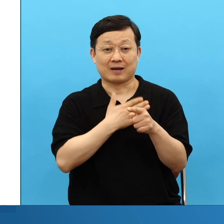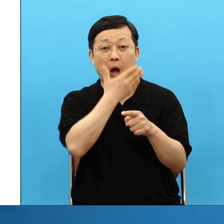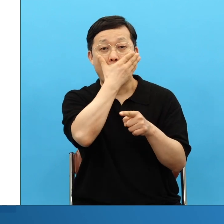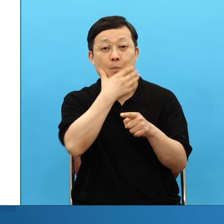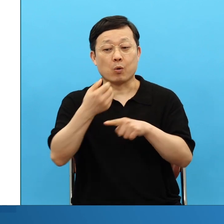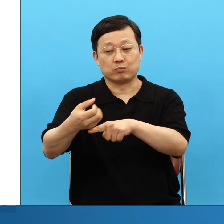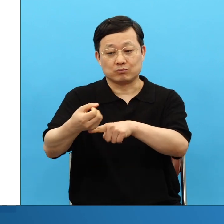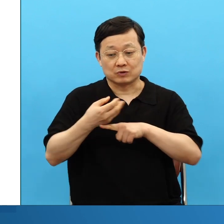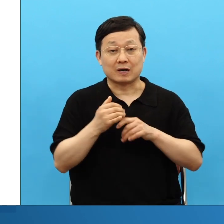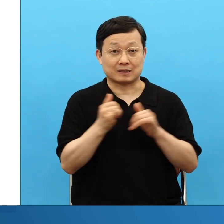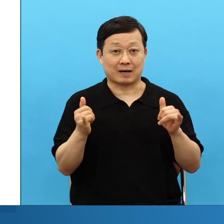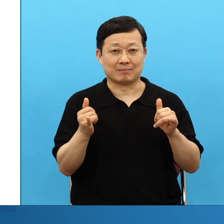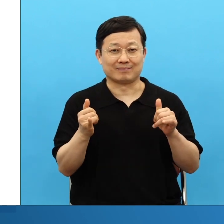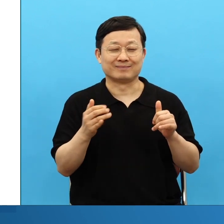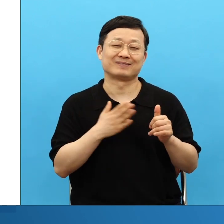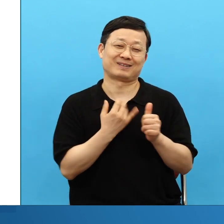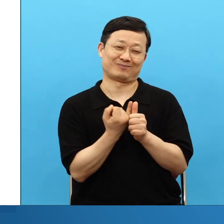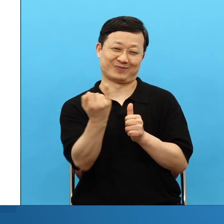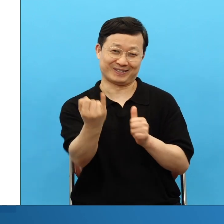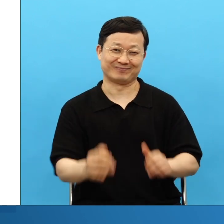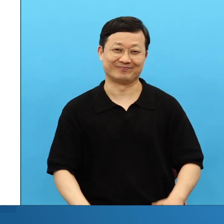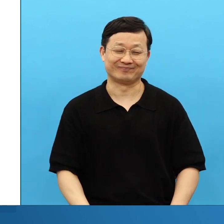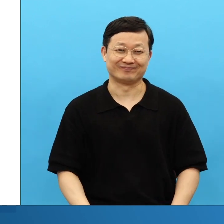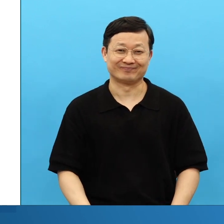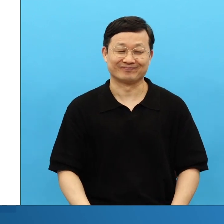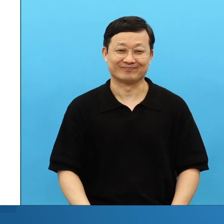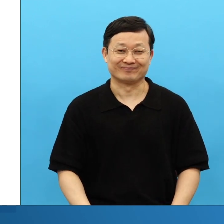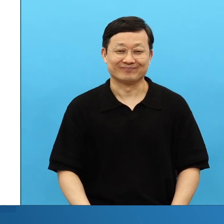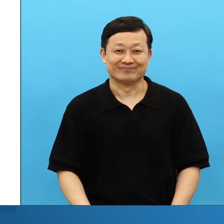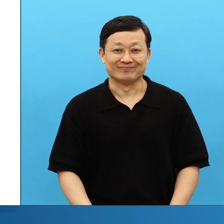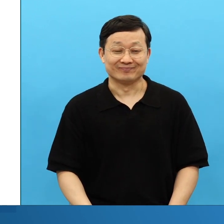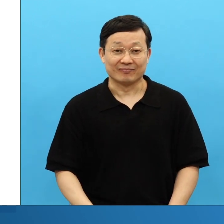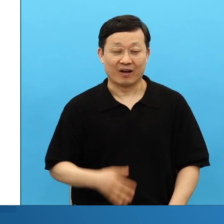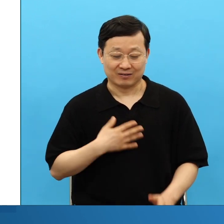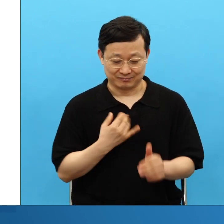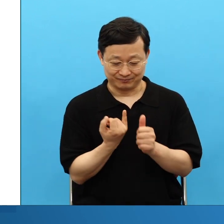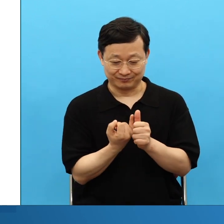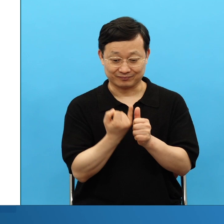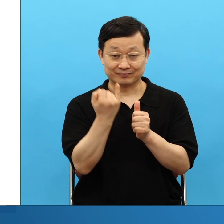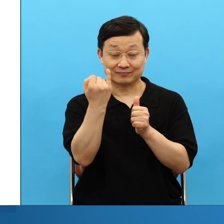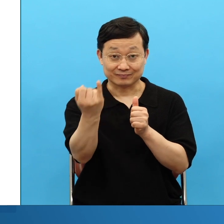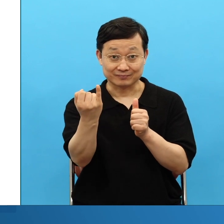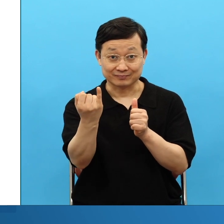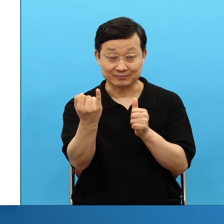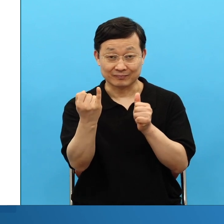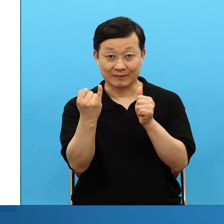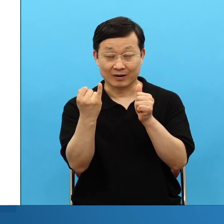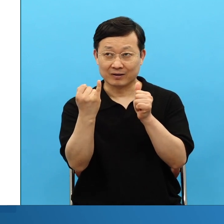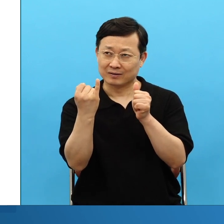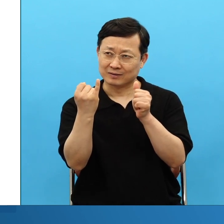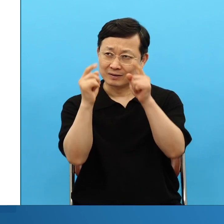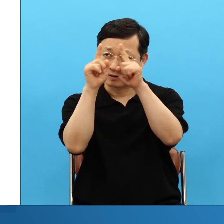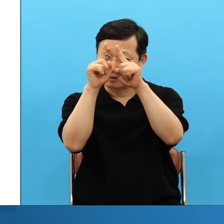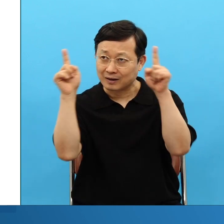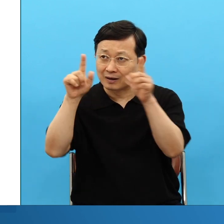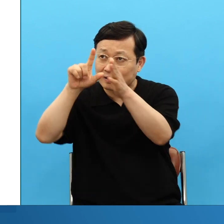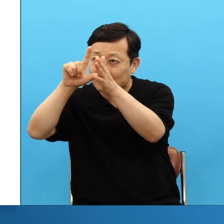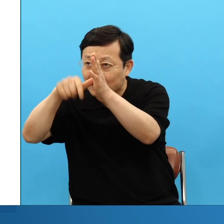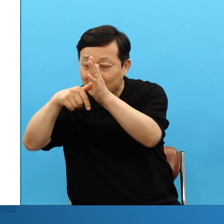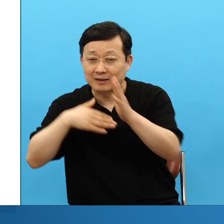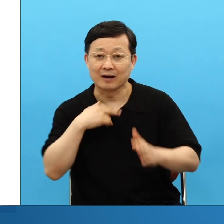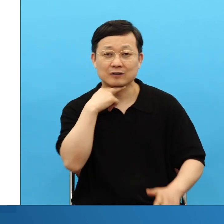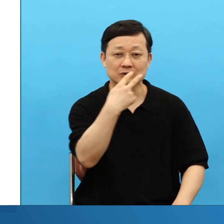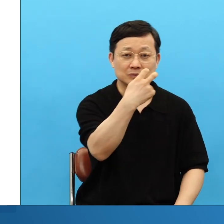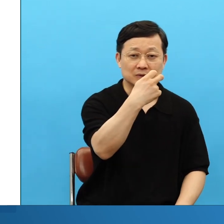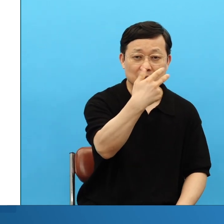제 집사람이 대학 1학년이고 제가 약대를 졸업하고 저는 27살 때 만났죠. 저를